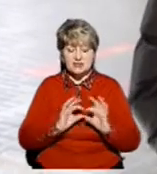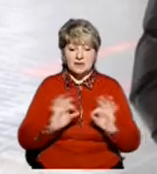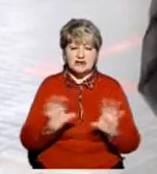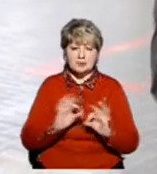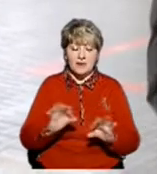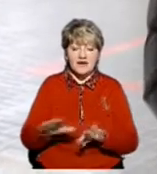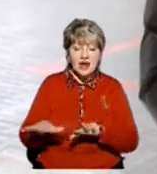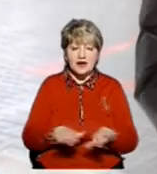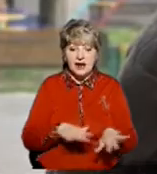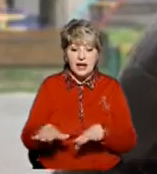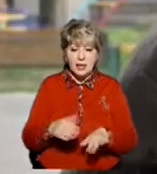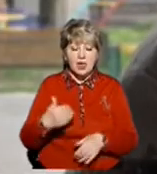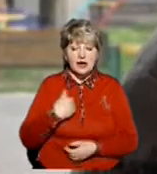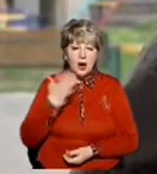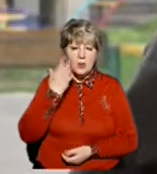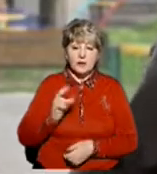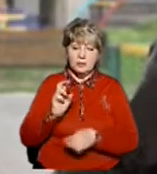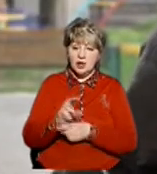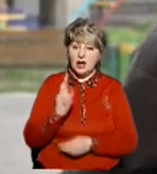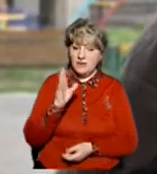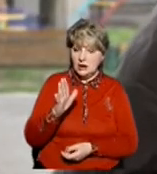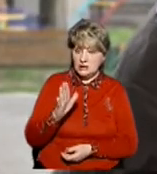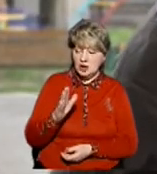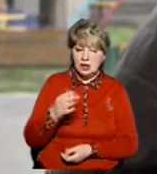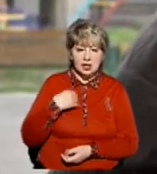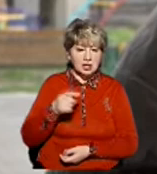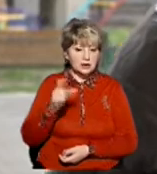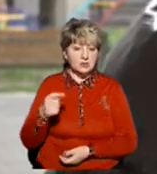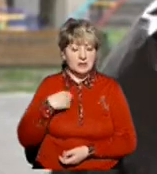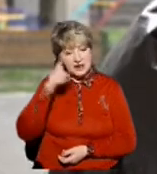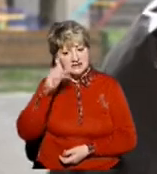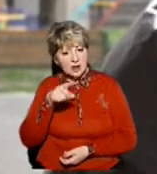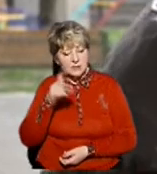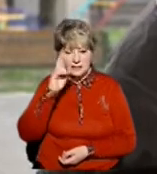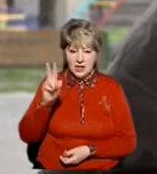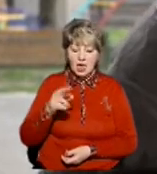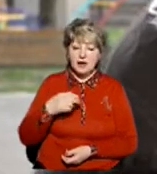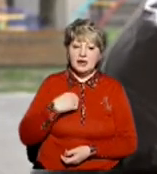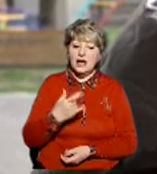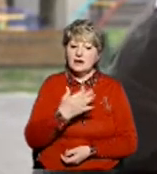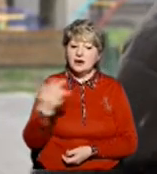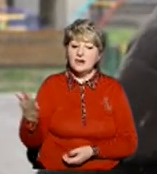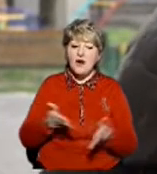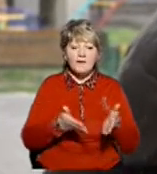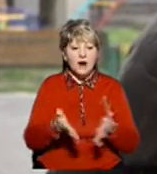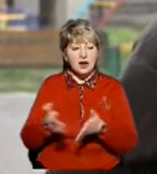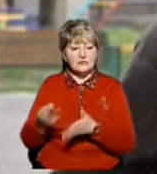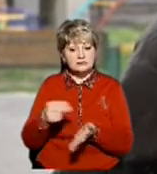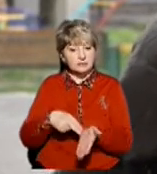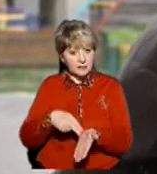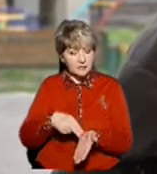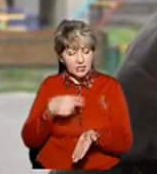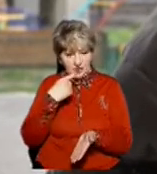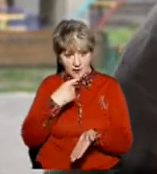ріелторка Людмила Горбачова. Я коли приходжу на квартиру і клієнти мене знають, не знають, я їм називаю декілька варіантів цін. І